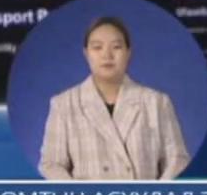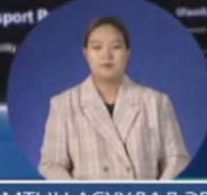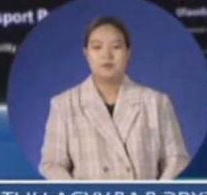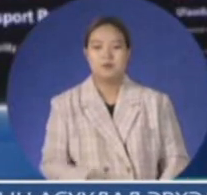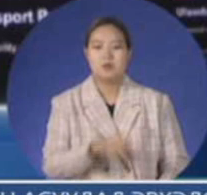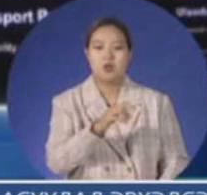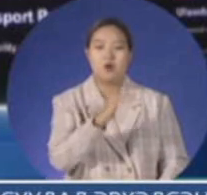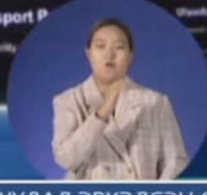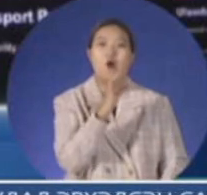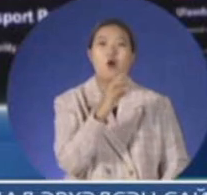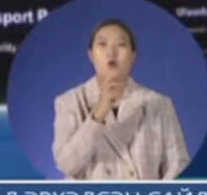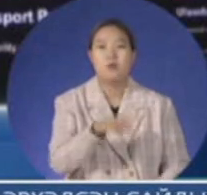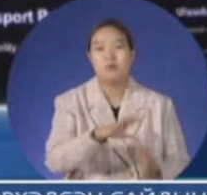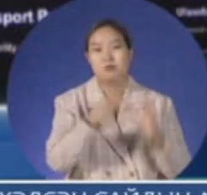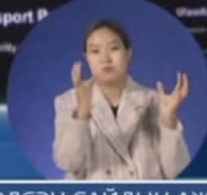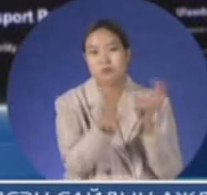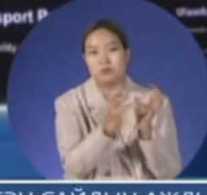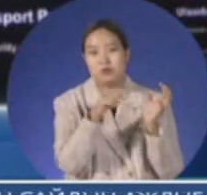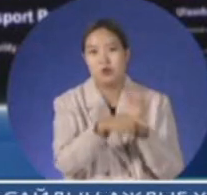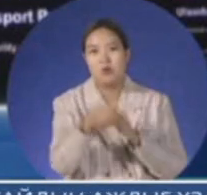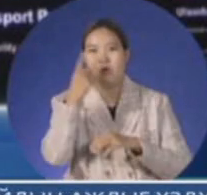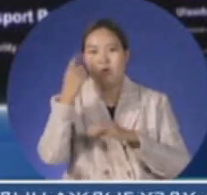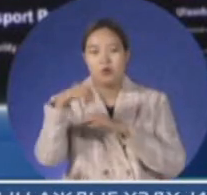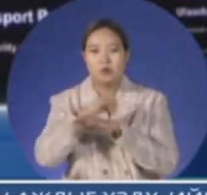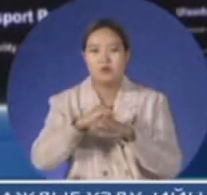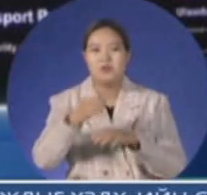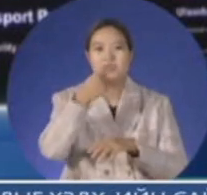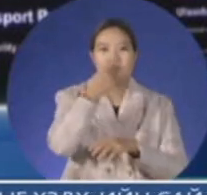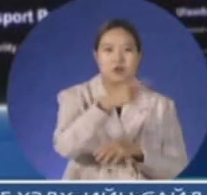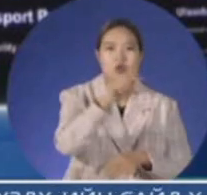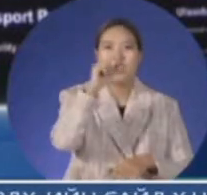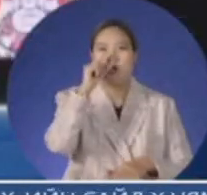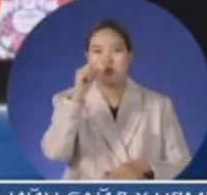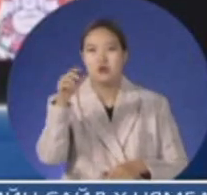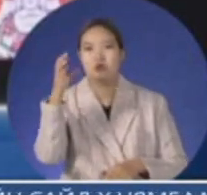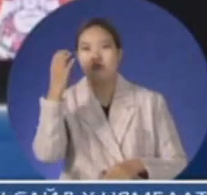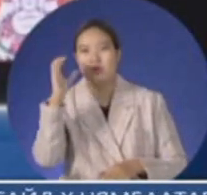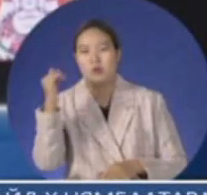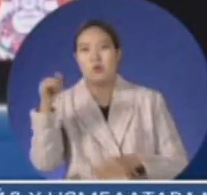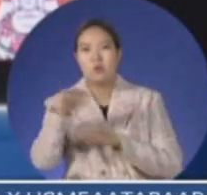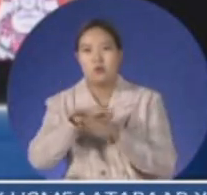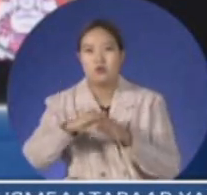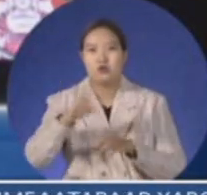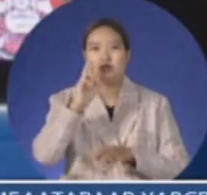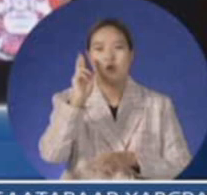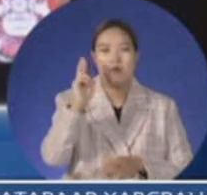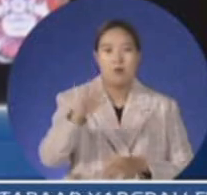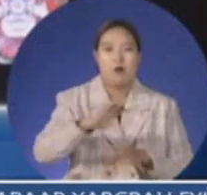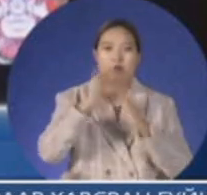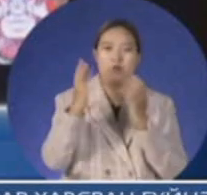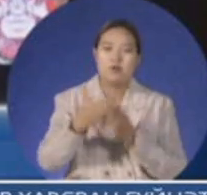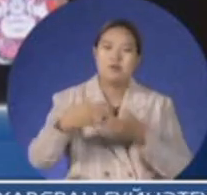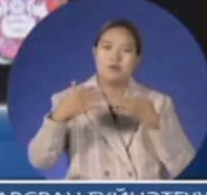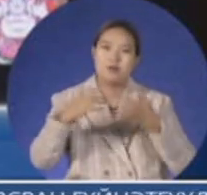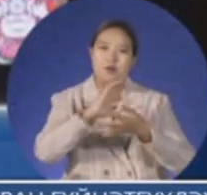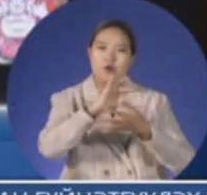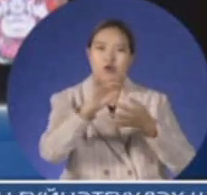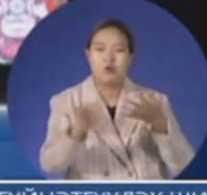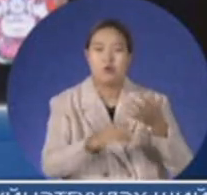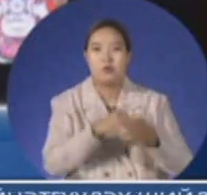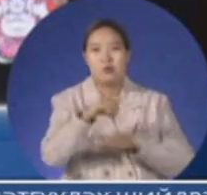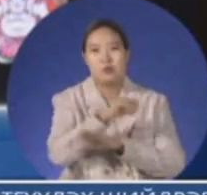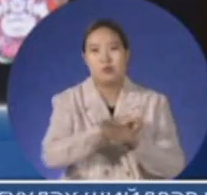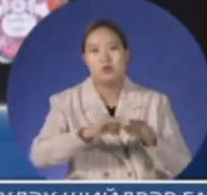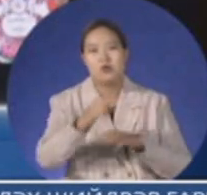Уг форумд Монгол улс бүгд найрамдах Хятад ард улс, Оросын холбооны улс бүгд найрамдах Солонгос улс, Япон улсын 5 орны 23 хотын удирдлагууд,